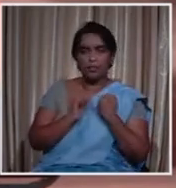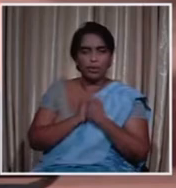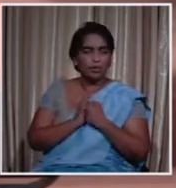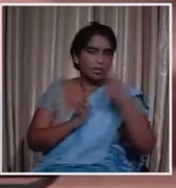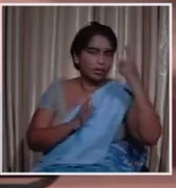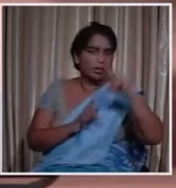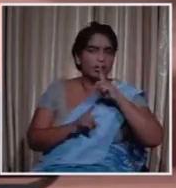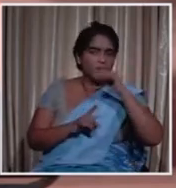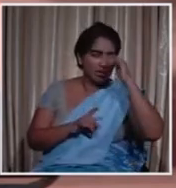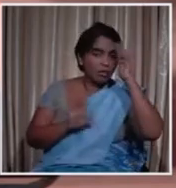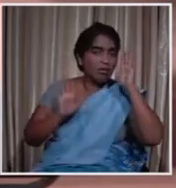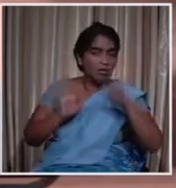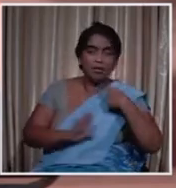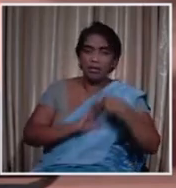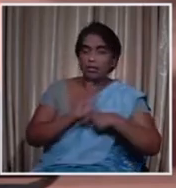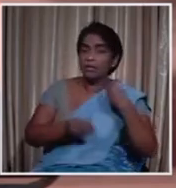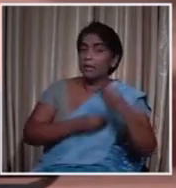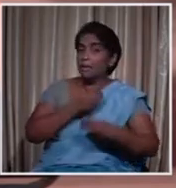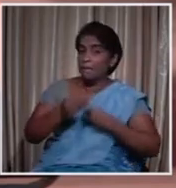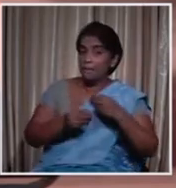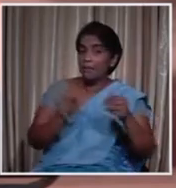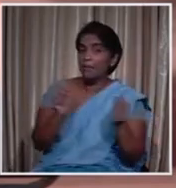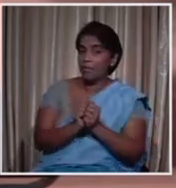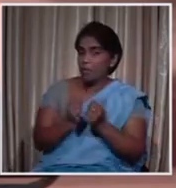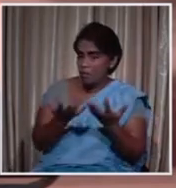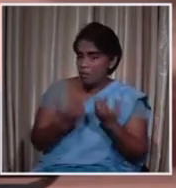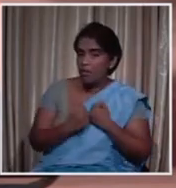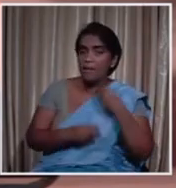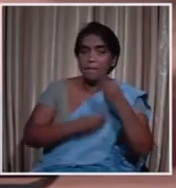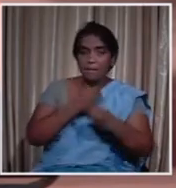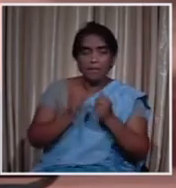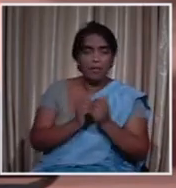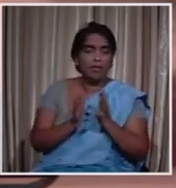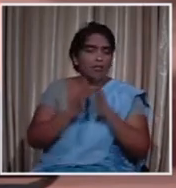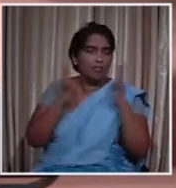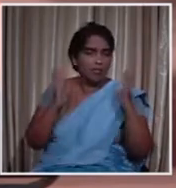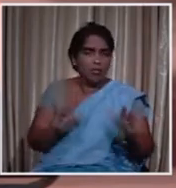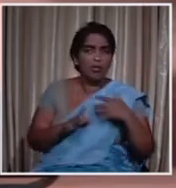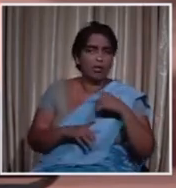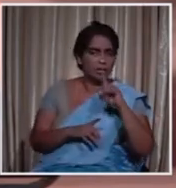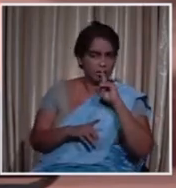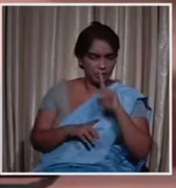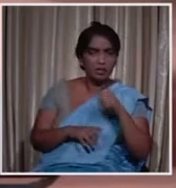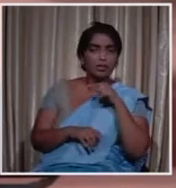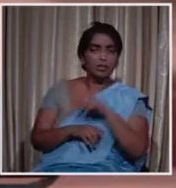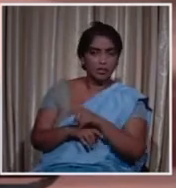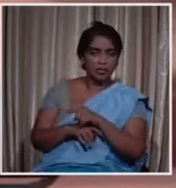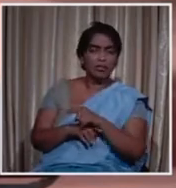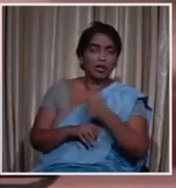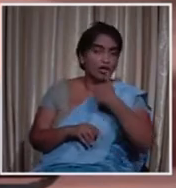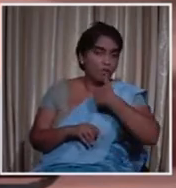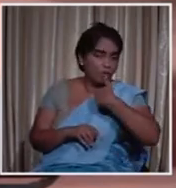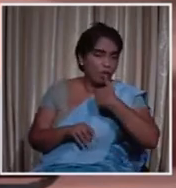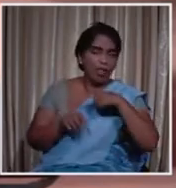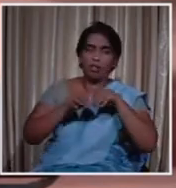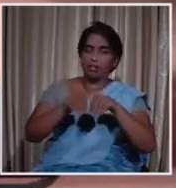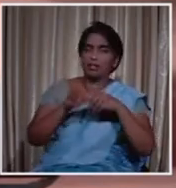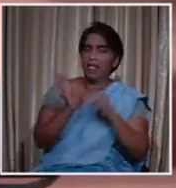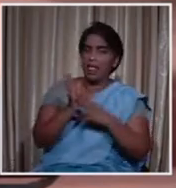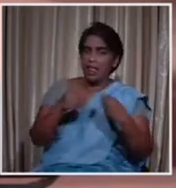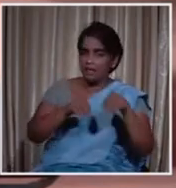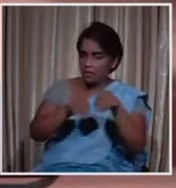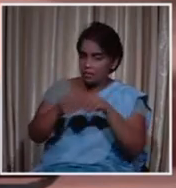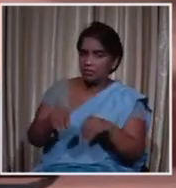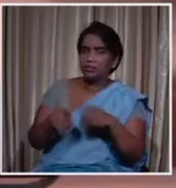ஆனால் இந்த நாட்டிலே உற்பத்தியை செய்ய வேண்டும், உற்பத்திகள் மேற்கொள்ளப்பட வேண்டும் என்கிறார்கள். அங்கே வெத்திலை மரக்கறிகள் மற்றும் முந்திரிகை செய்யக்கு